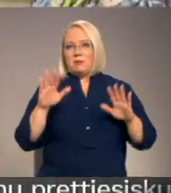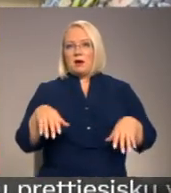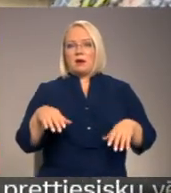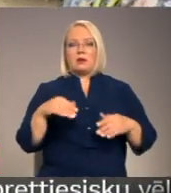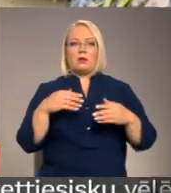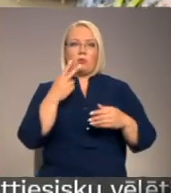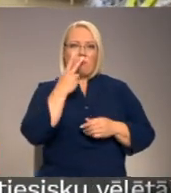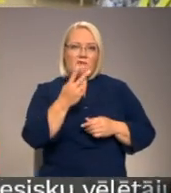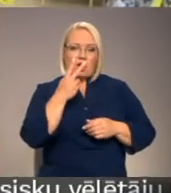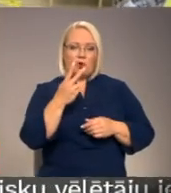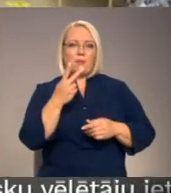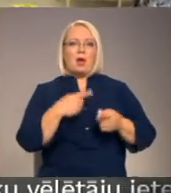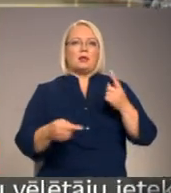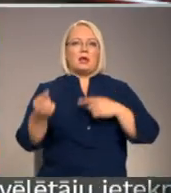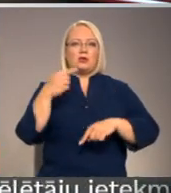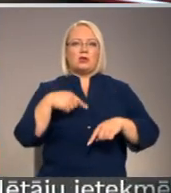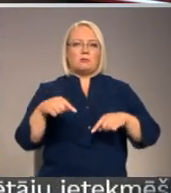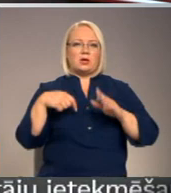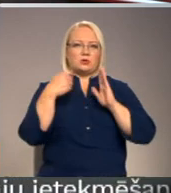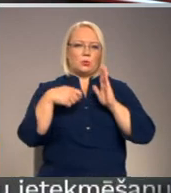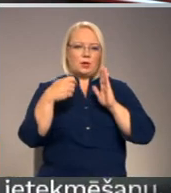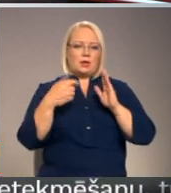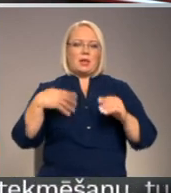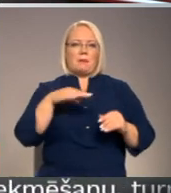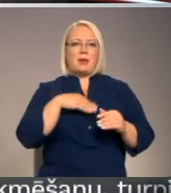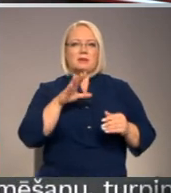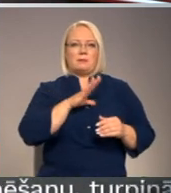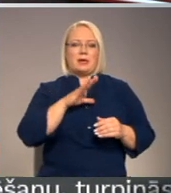Paldies jums par novērojumiem. Jā, atgriežamies studijā. Mēs bijām